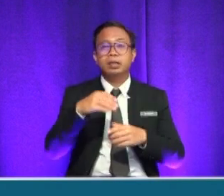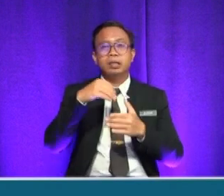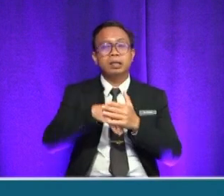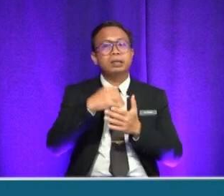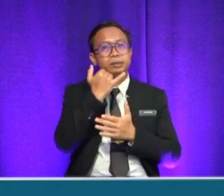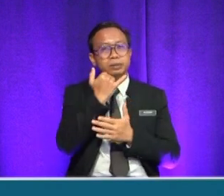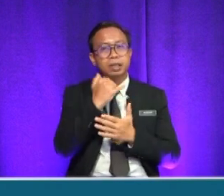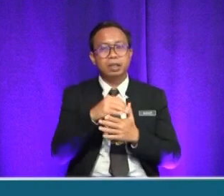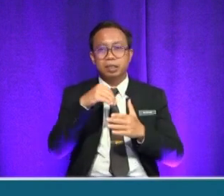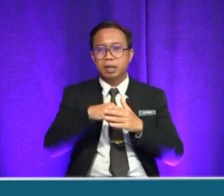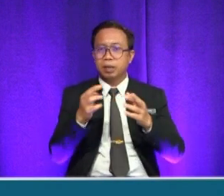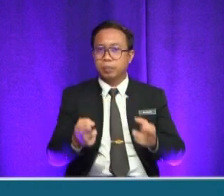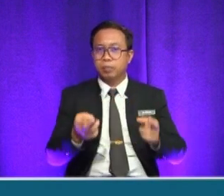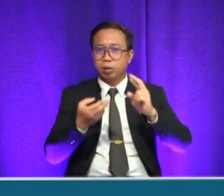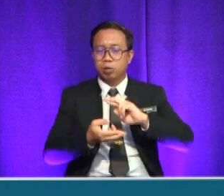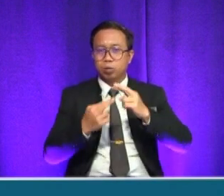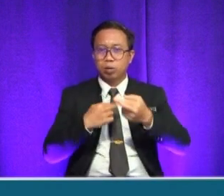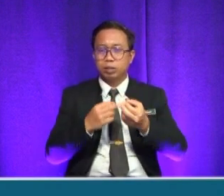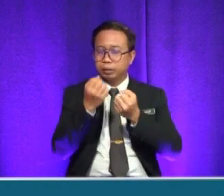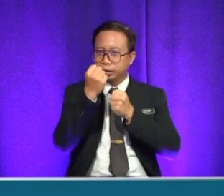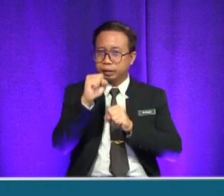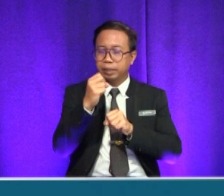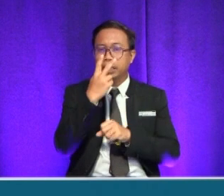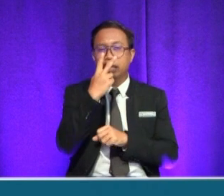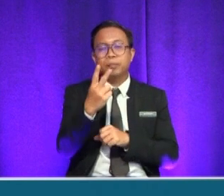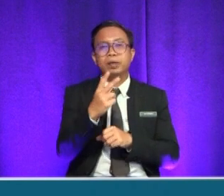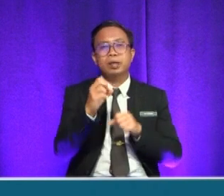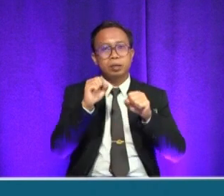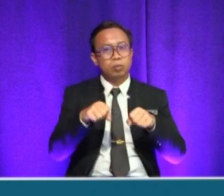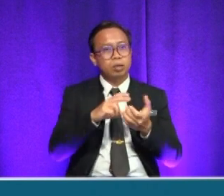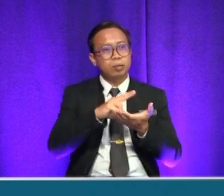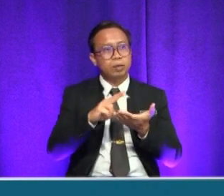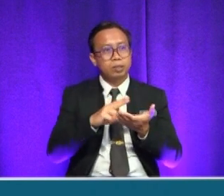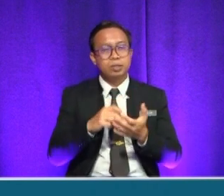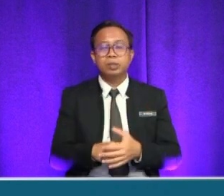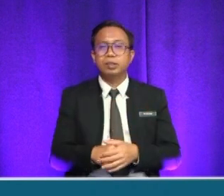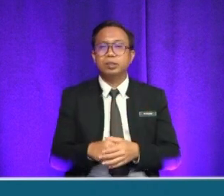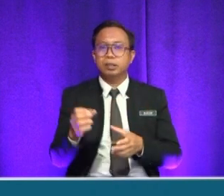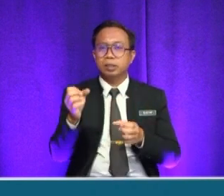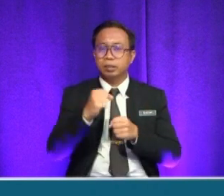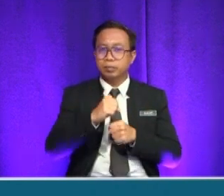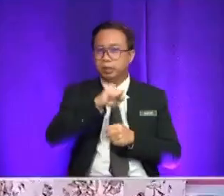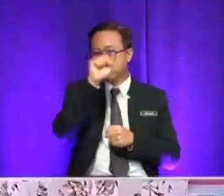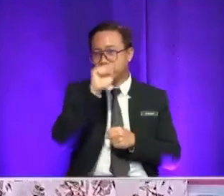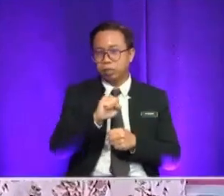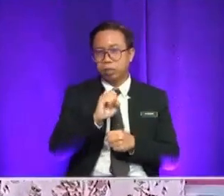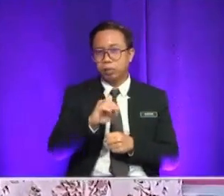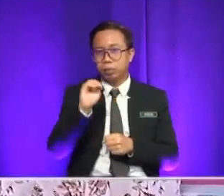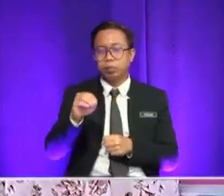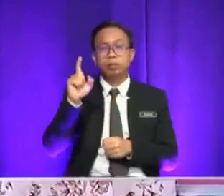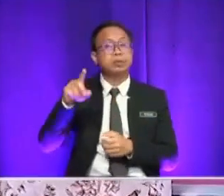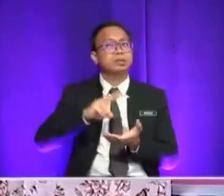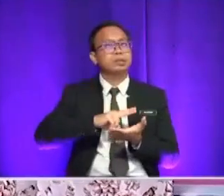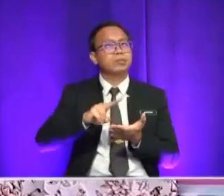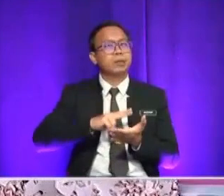petak yang disediakan. Okey. Jadi kita nampak, kita baca dekat penyataan. Okey, bila dapat soalan macam ni, murid-murid mesti baca